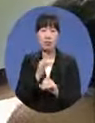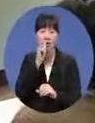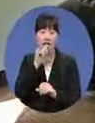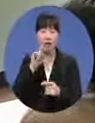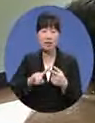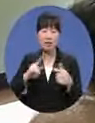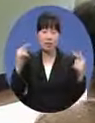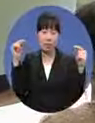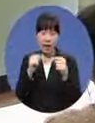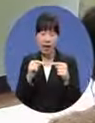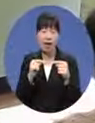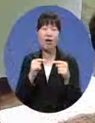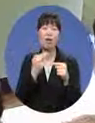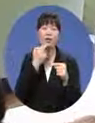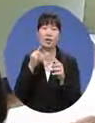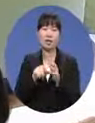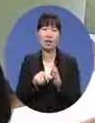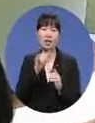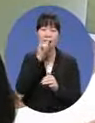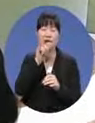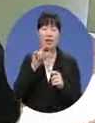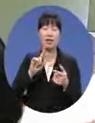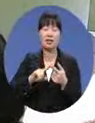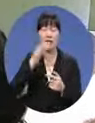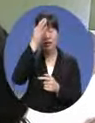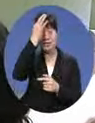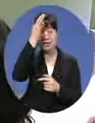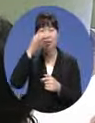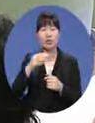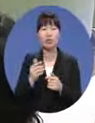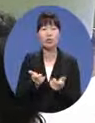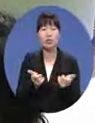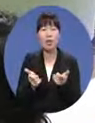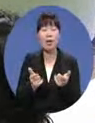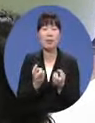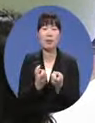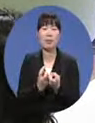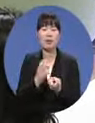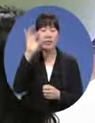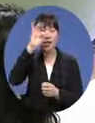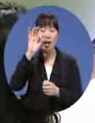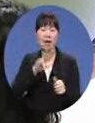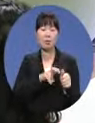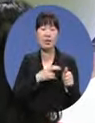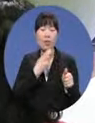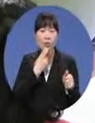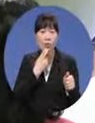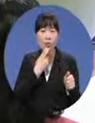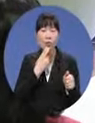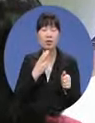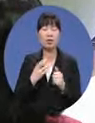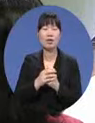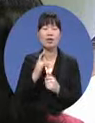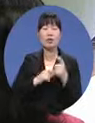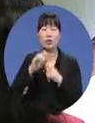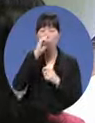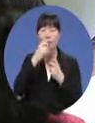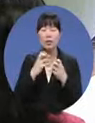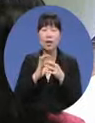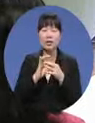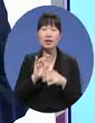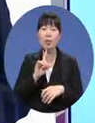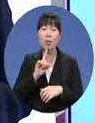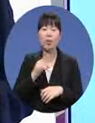딱 맞을지 않을 때가 많아요. 그때 노하우는 뭐예요? 융통성이 있어야 돼요. 미워하지 않으면서. 그래서 더 좋은 관계는